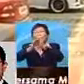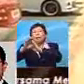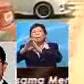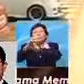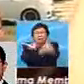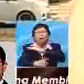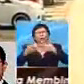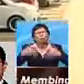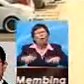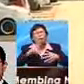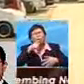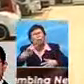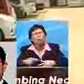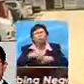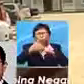dah lebih 70